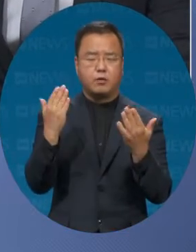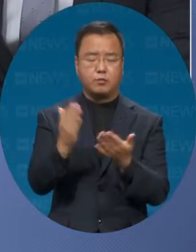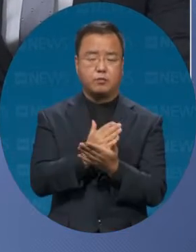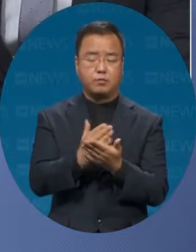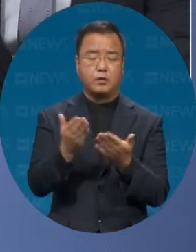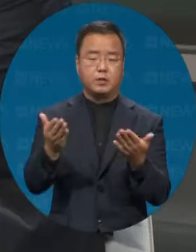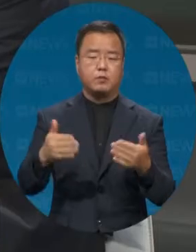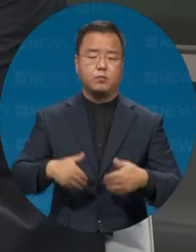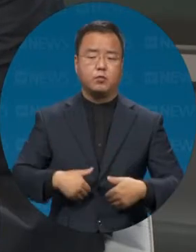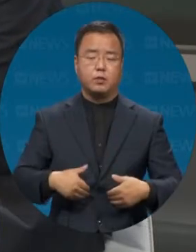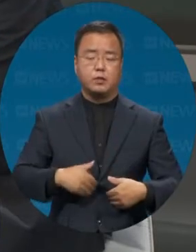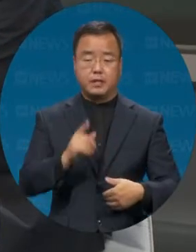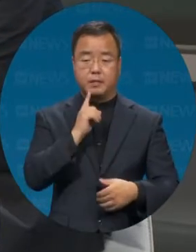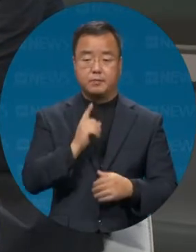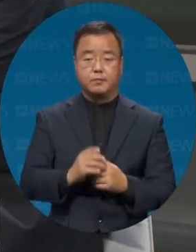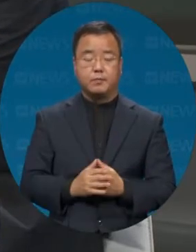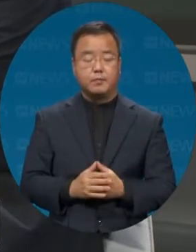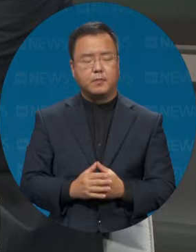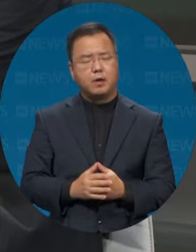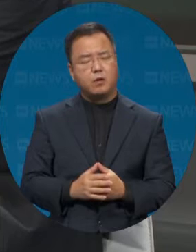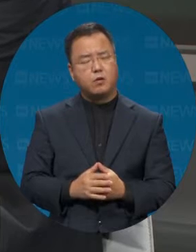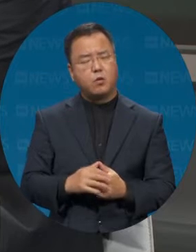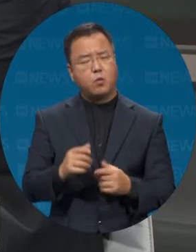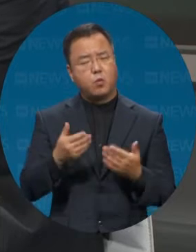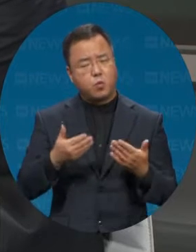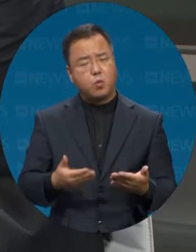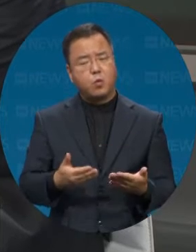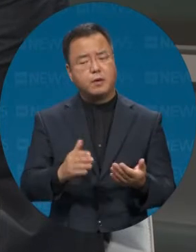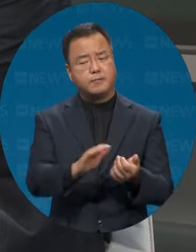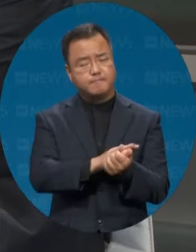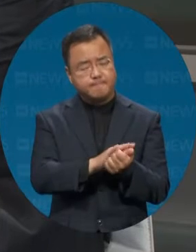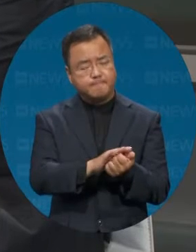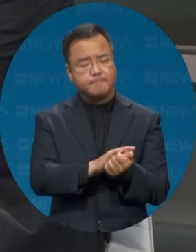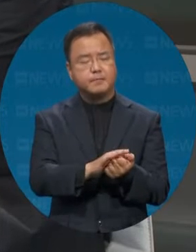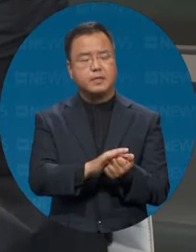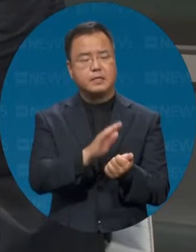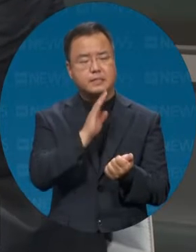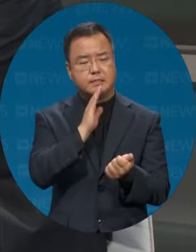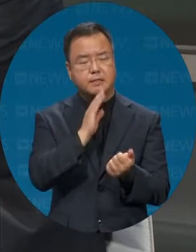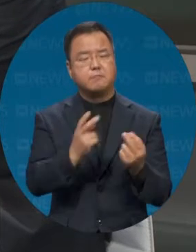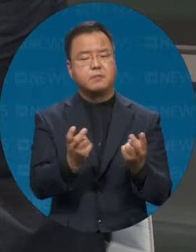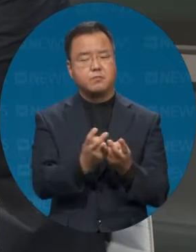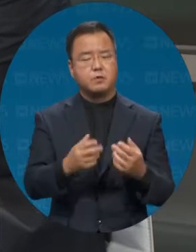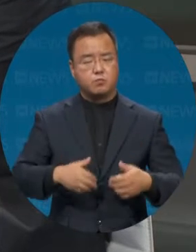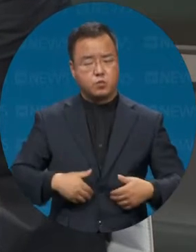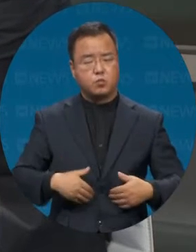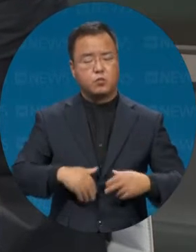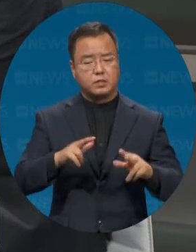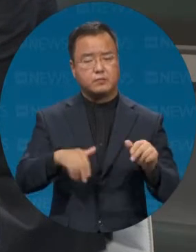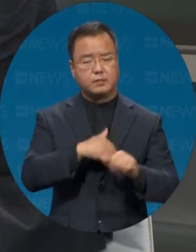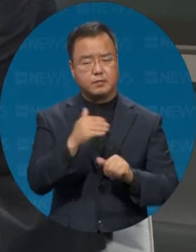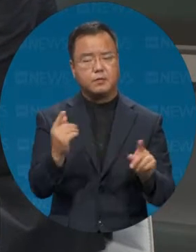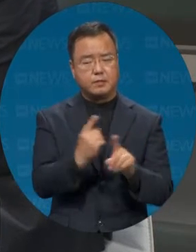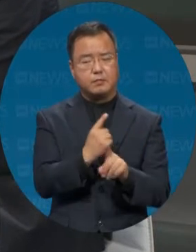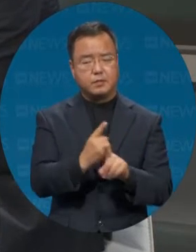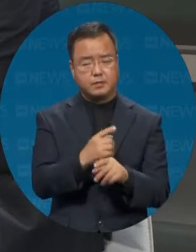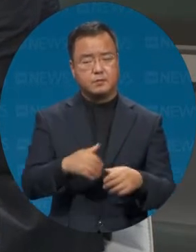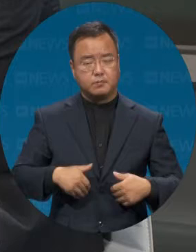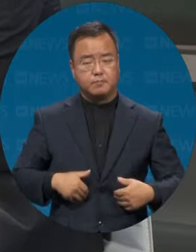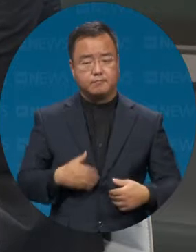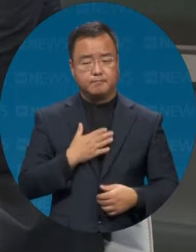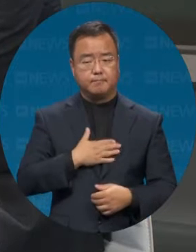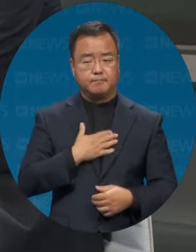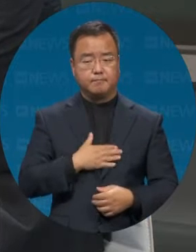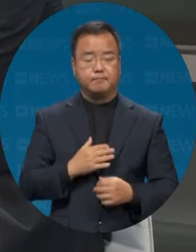텐데 분명한 건 더 신중한 배려와 장치가 필요 했다 라는 건데 지금이라도 반드시 좀 필요할 것 같습니다